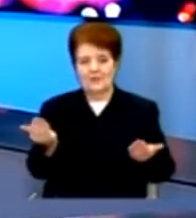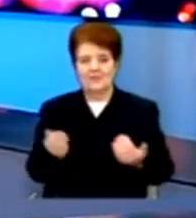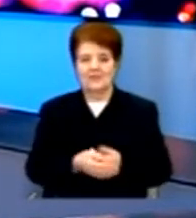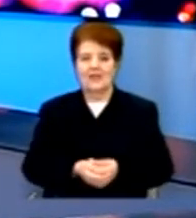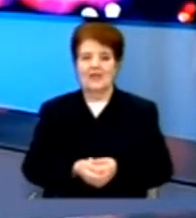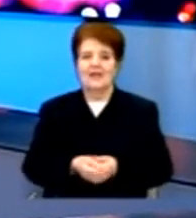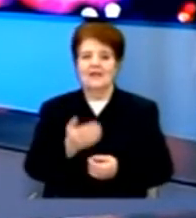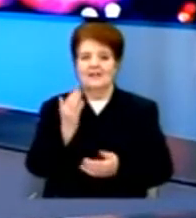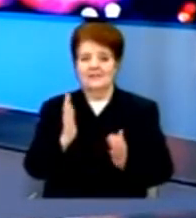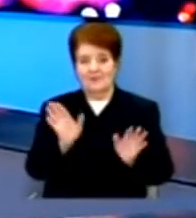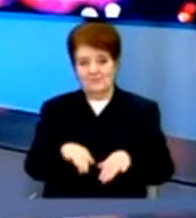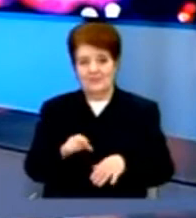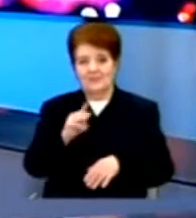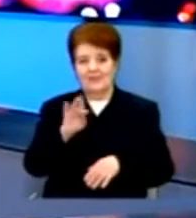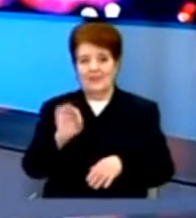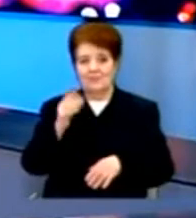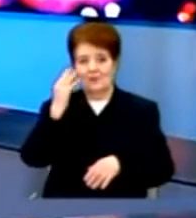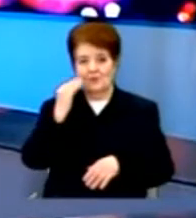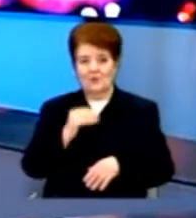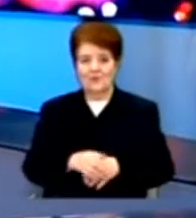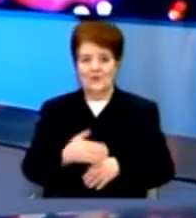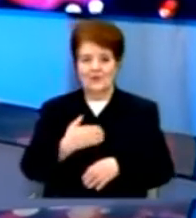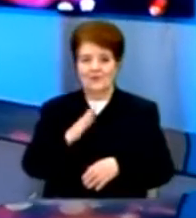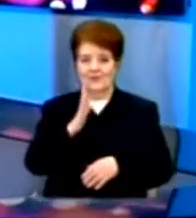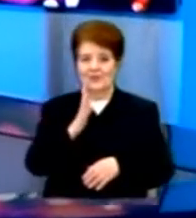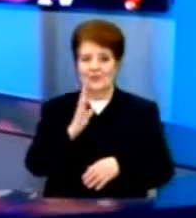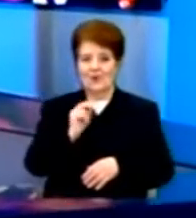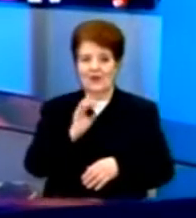dumneavoastră. Rămâneți cu TVR Moldova. Eu sunt Victoria